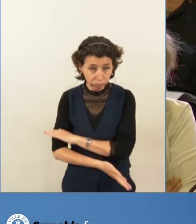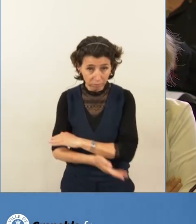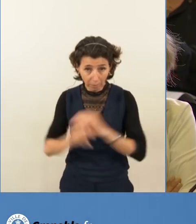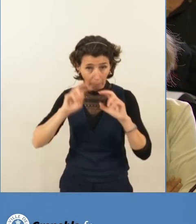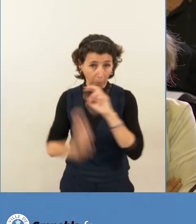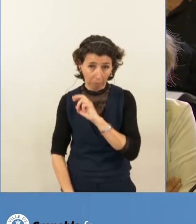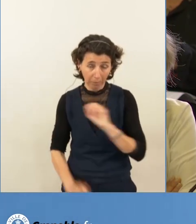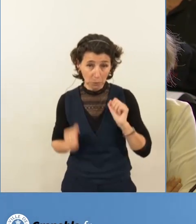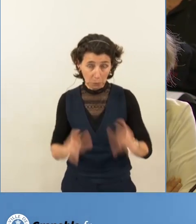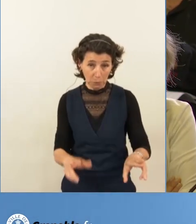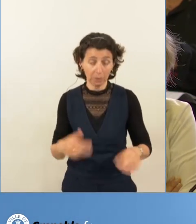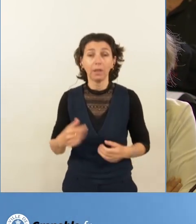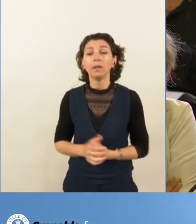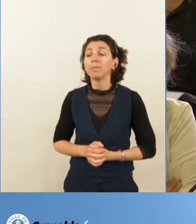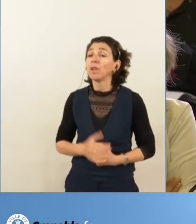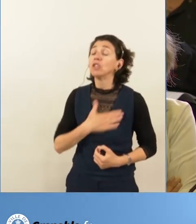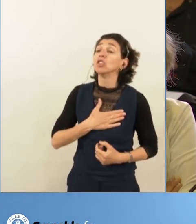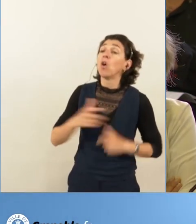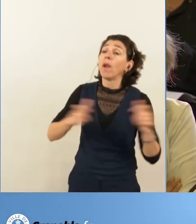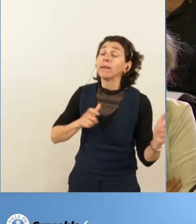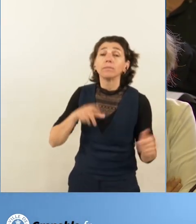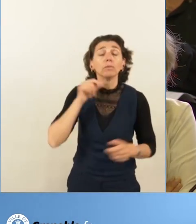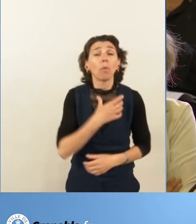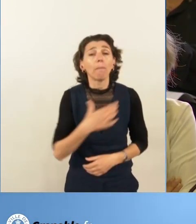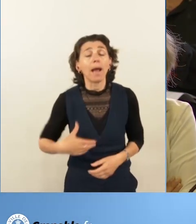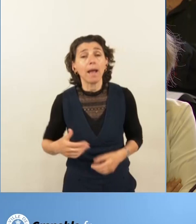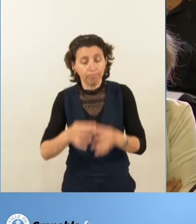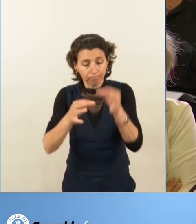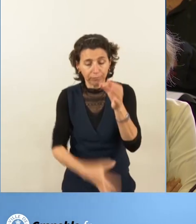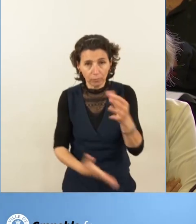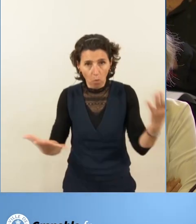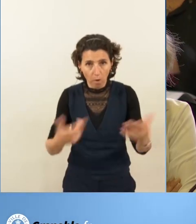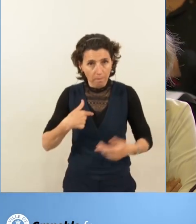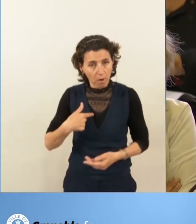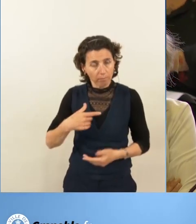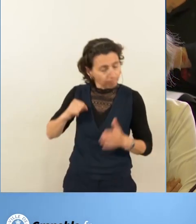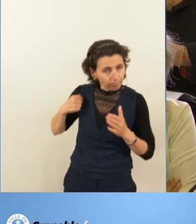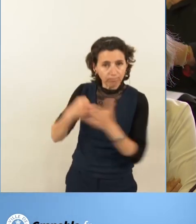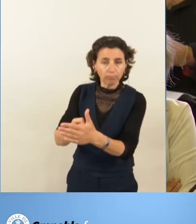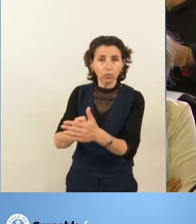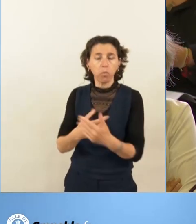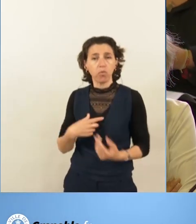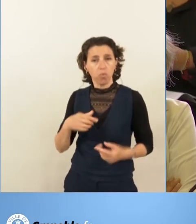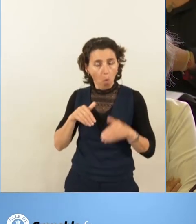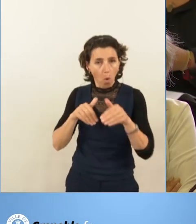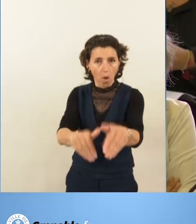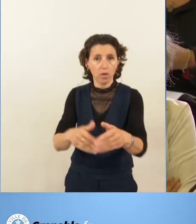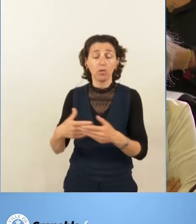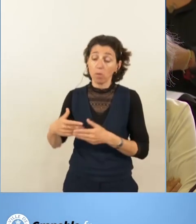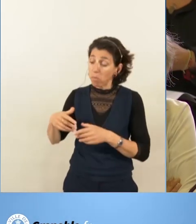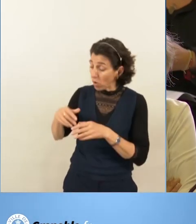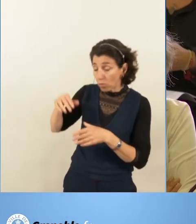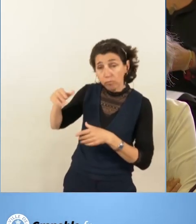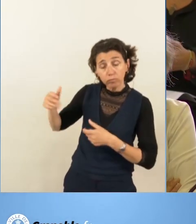vous pouvez compter sur ma détermination pour que le débat démocratique puisse vivre dans le respect des engagements pris durant la campagne municipale